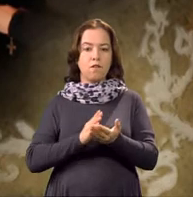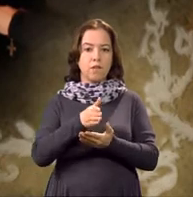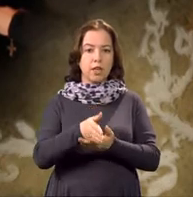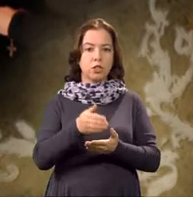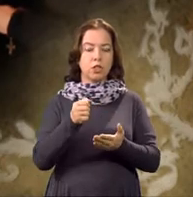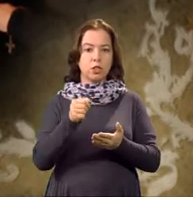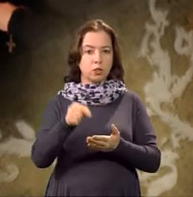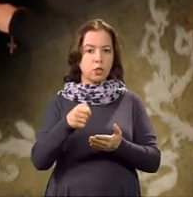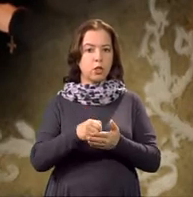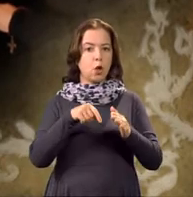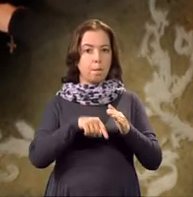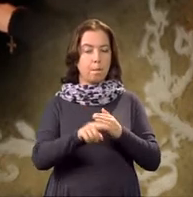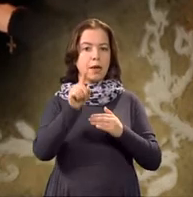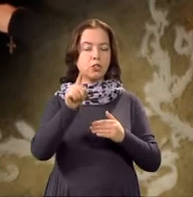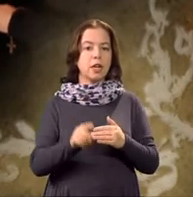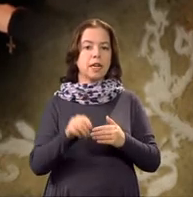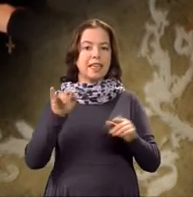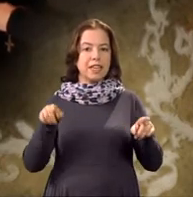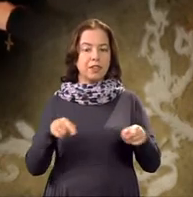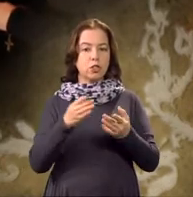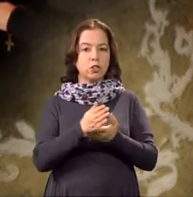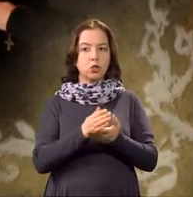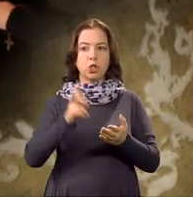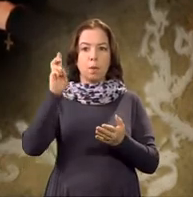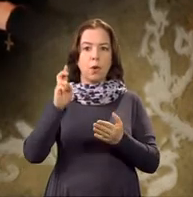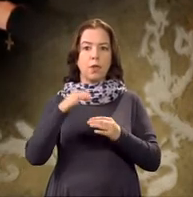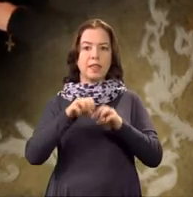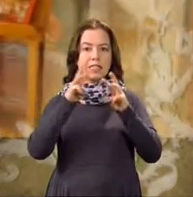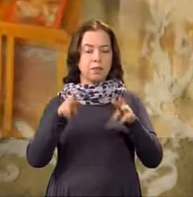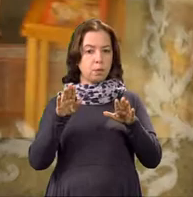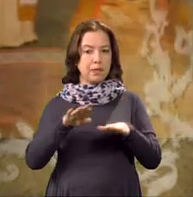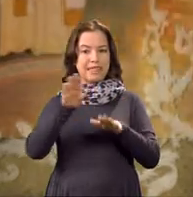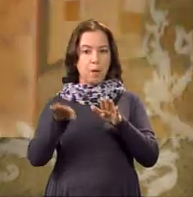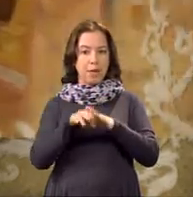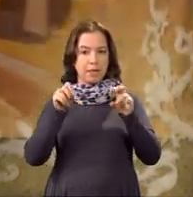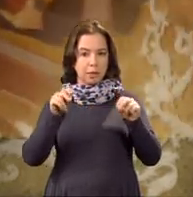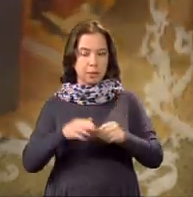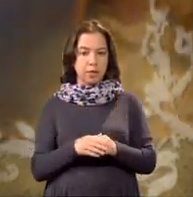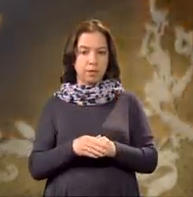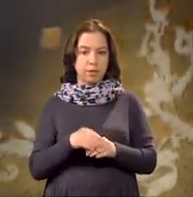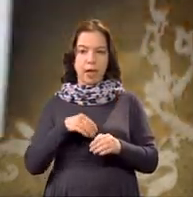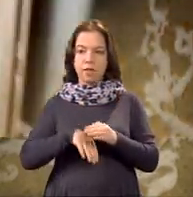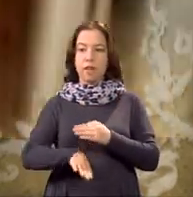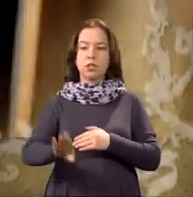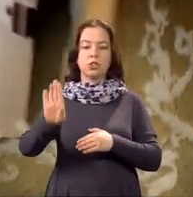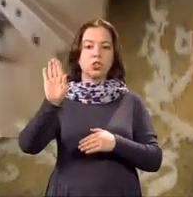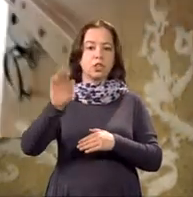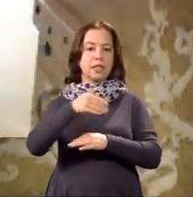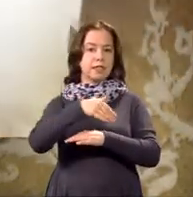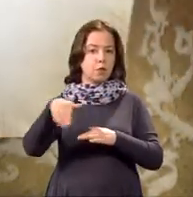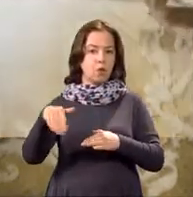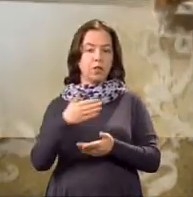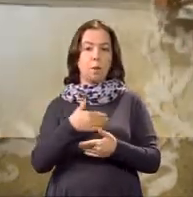і відродили служіння Богу на святому місці під землею. Вийшовши назовні, ми